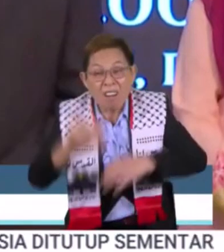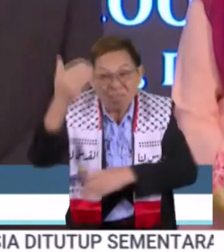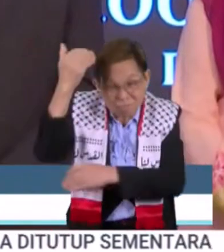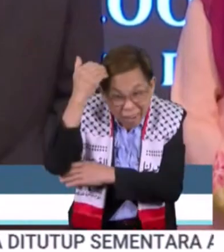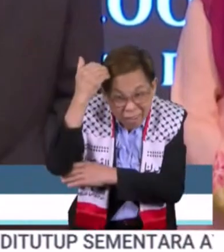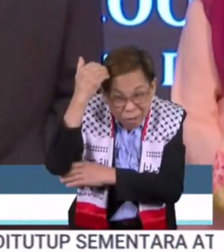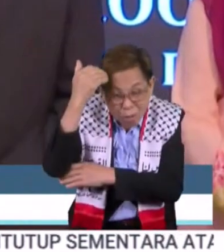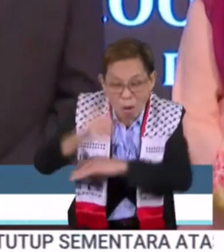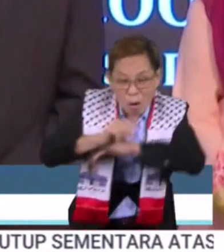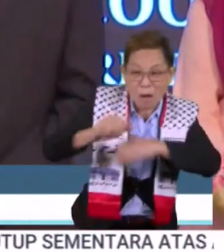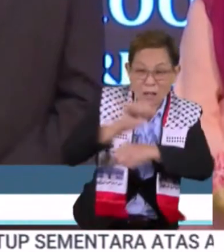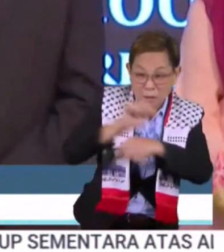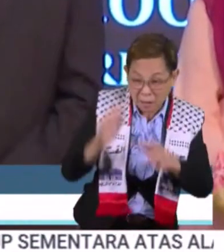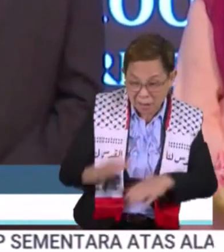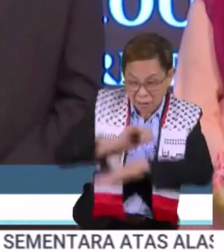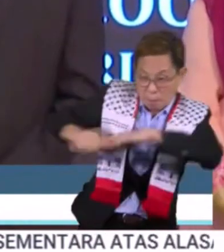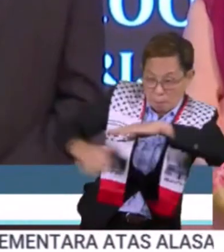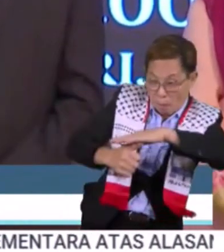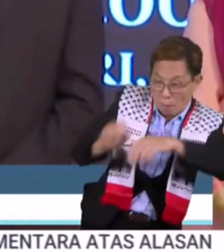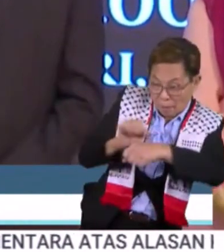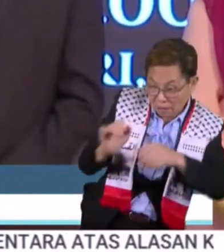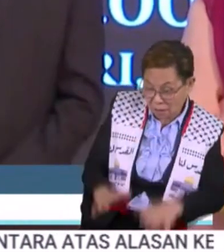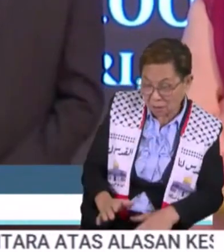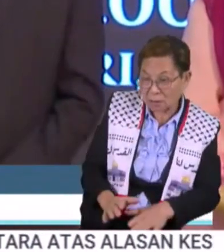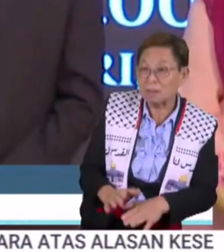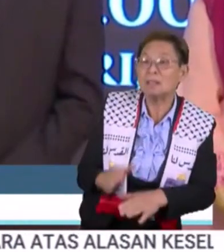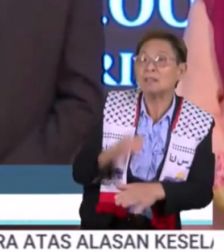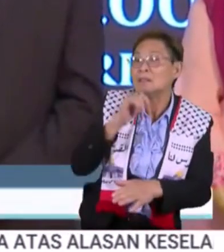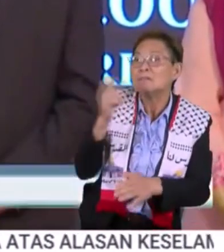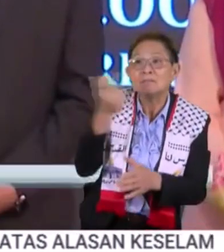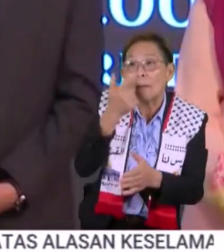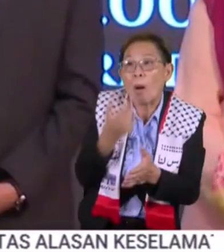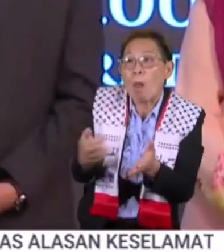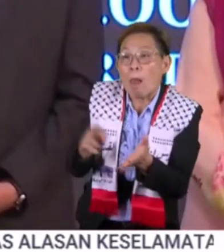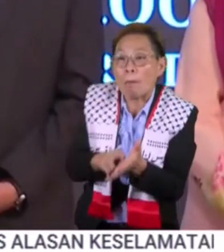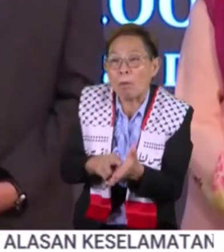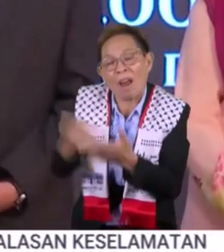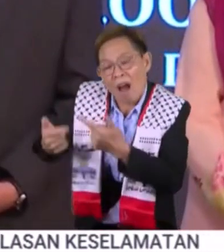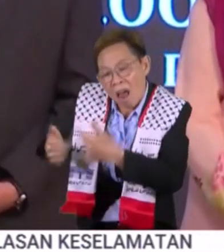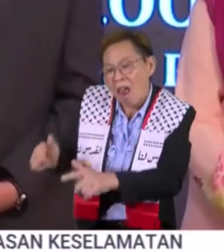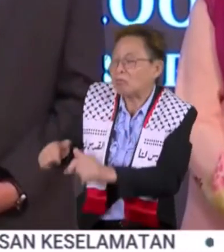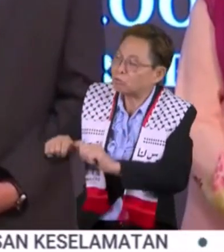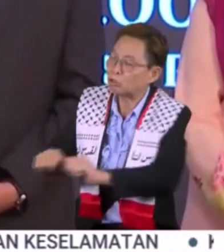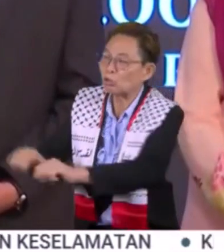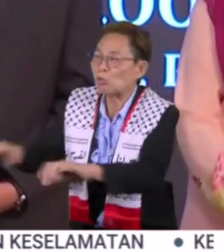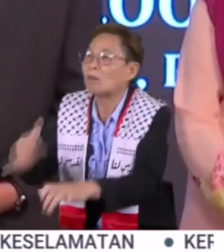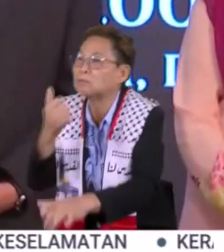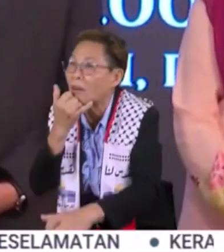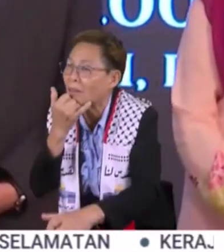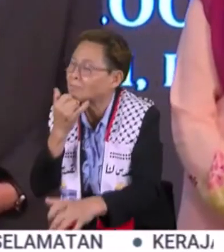di bawahnya itu sistemnya itu borok dan tidak dilapor dan diizinkan terus